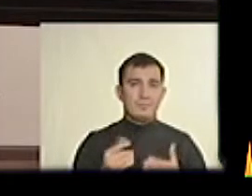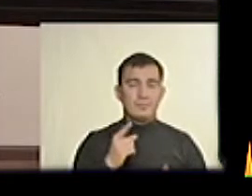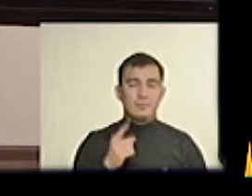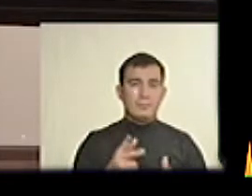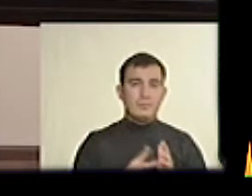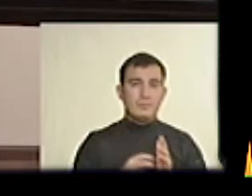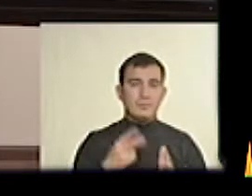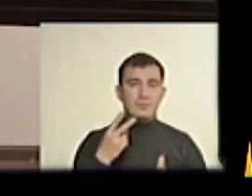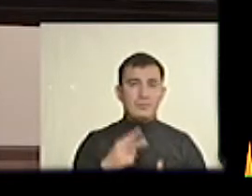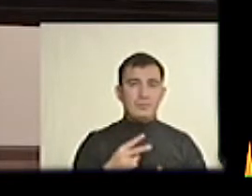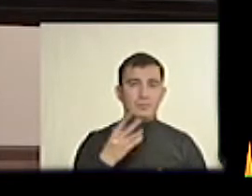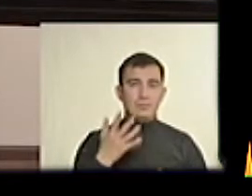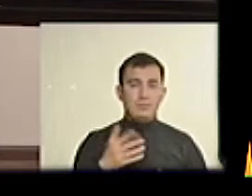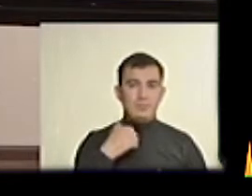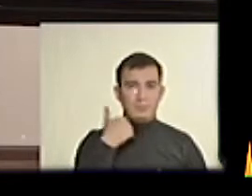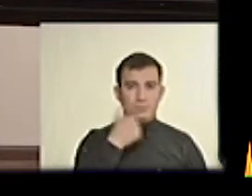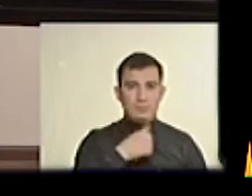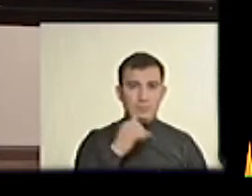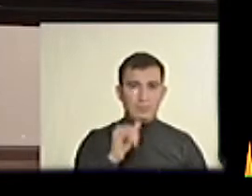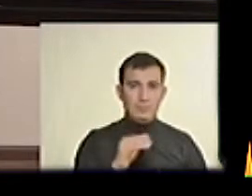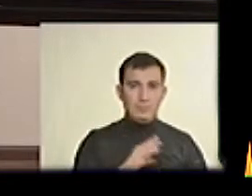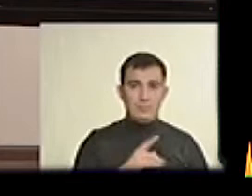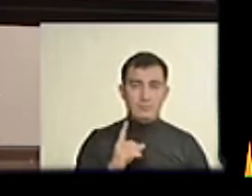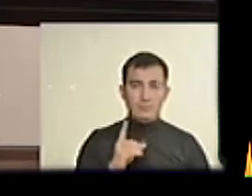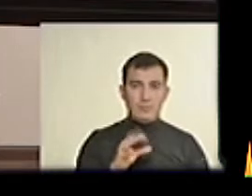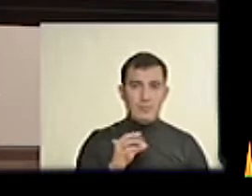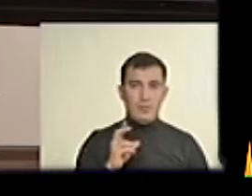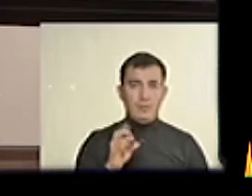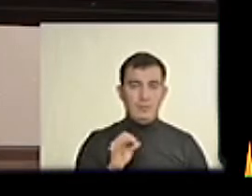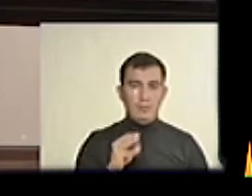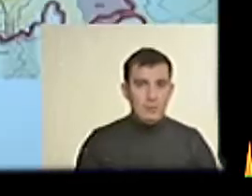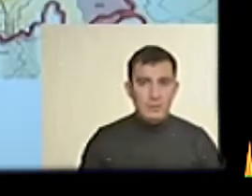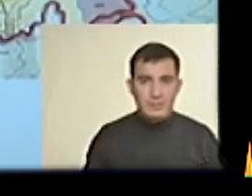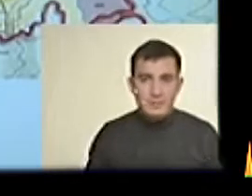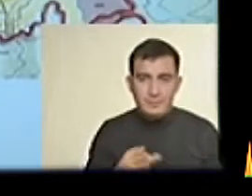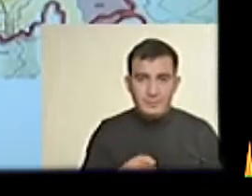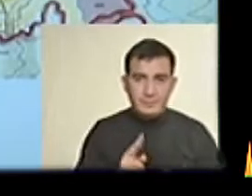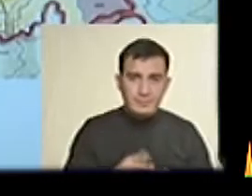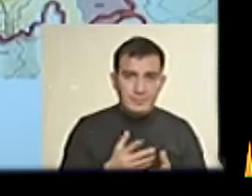bu 1825-yilda zobit Murkfordning kelishi edi.